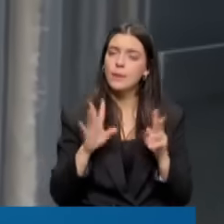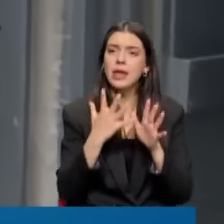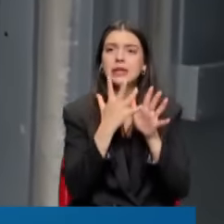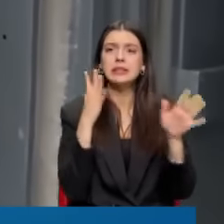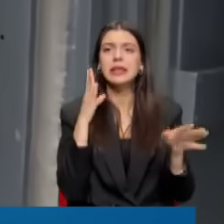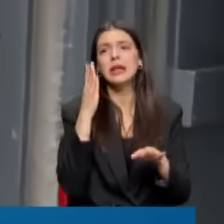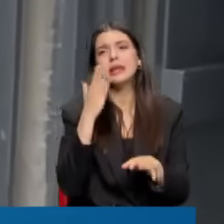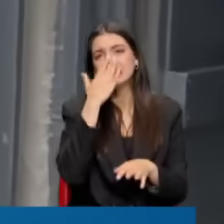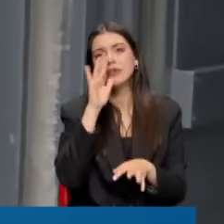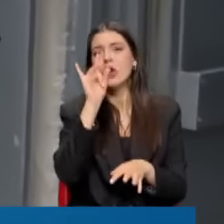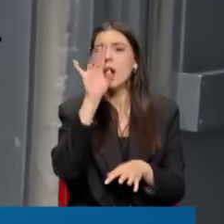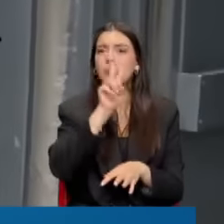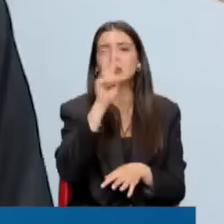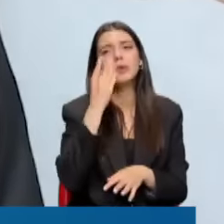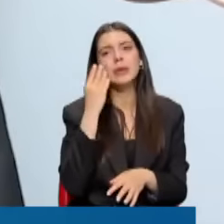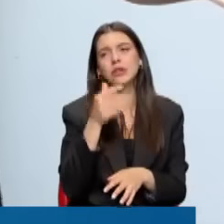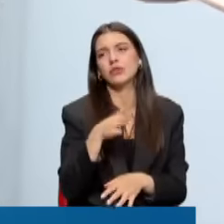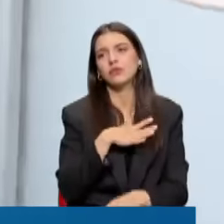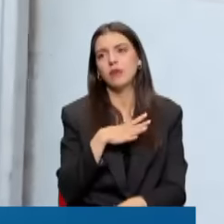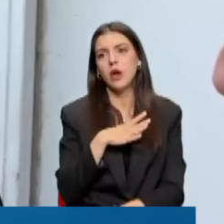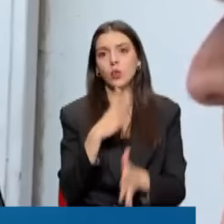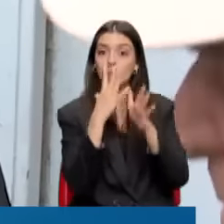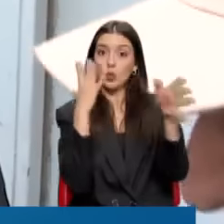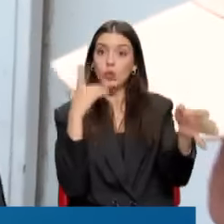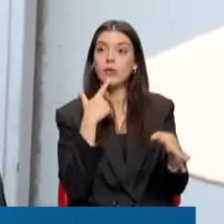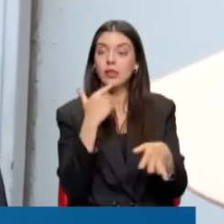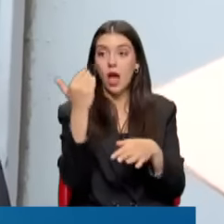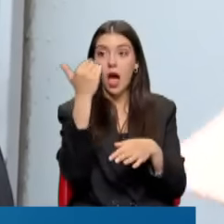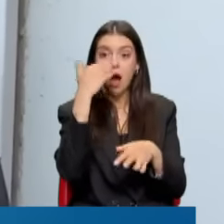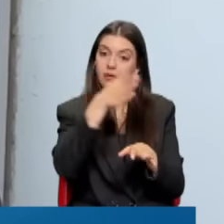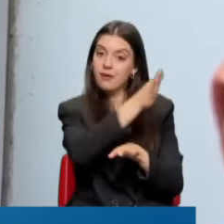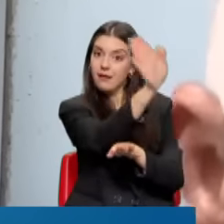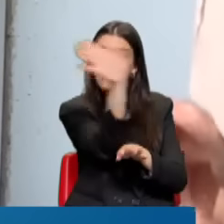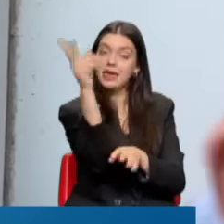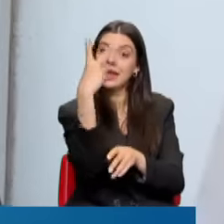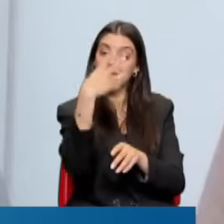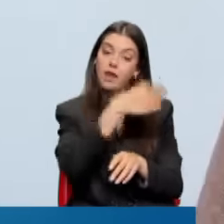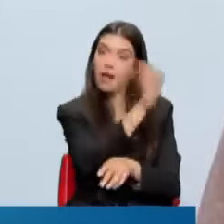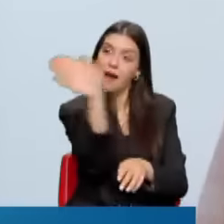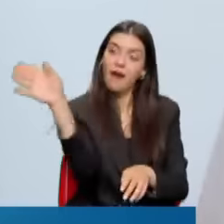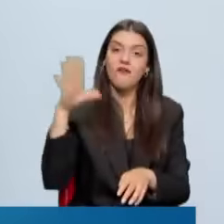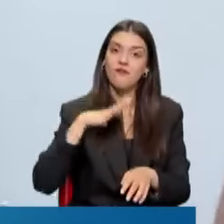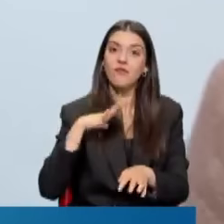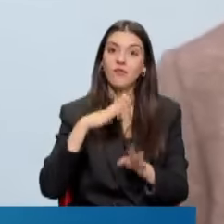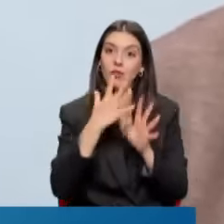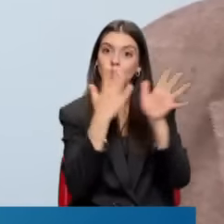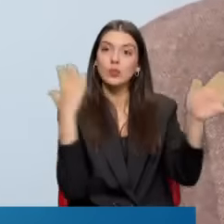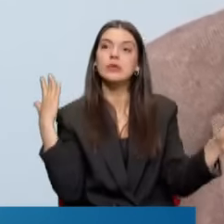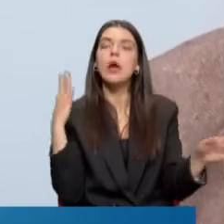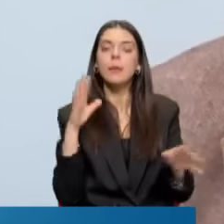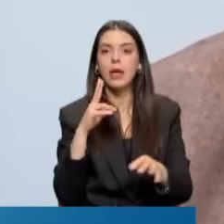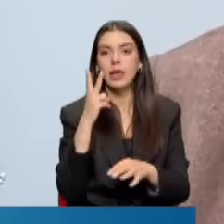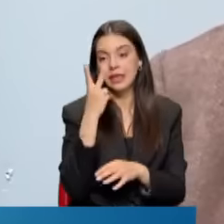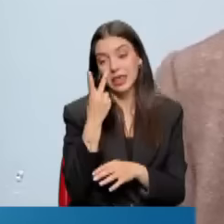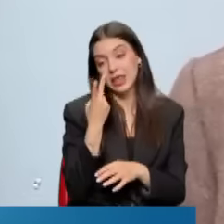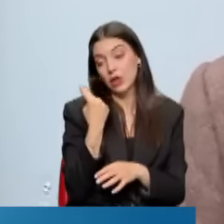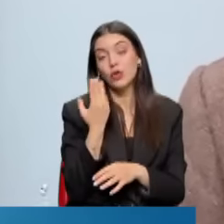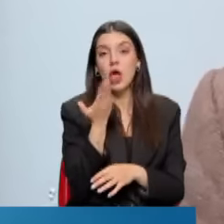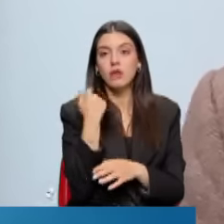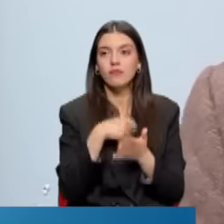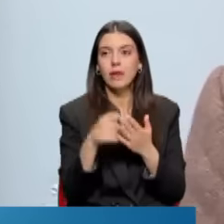Sadece 15 20 kişi var kuyruk dediğin arkaya dönüyor arkadan bir de tekrar iki ker daha dönüyordu para yok adam iki gün önce maaşını alıyor